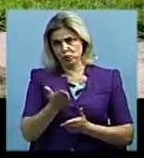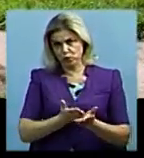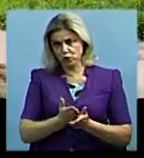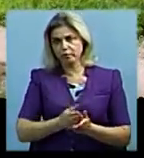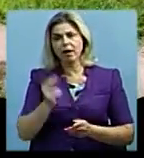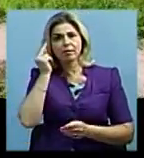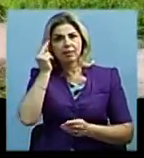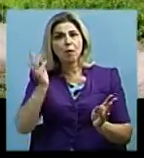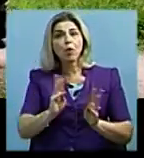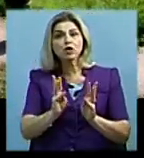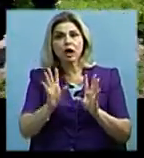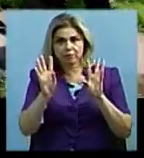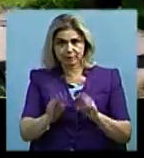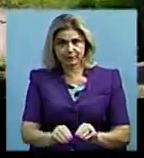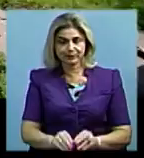Гасили умовну пожежу.